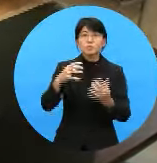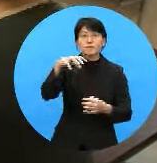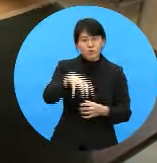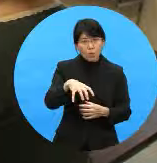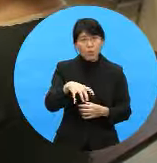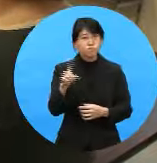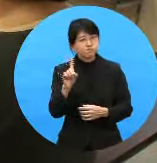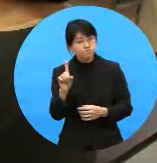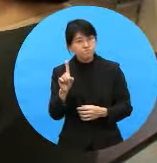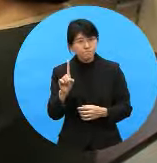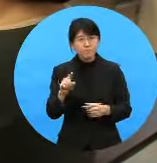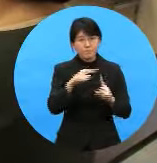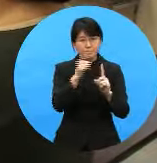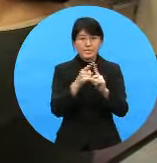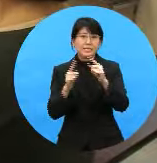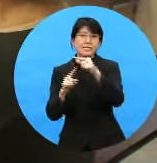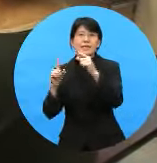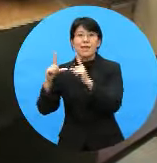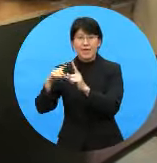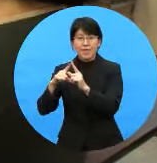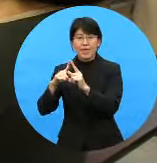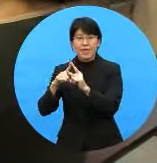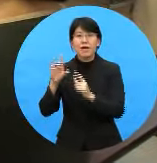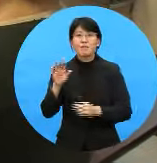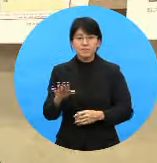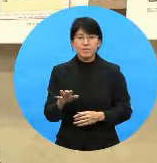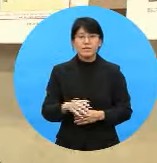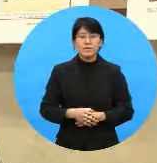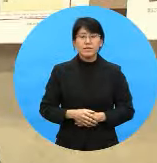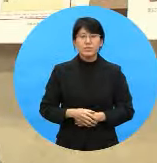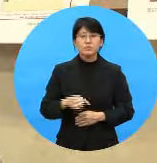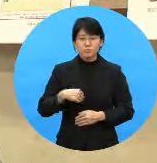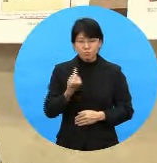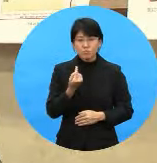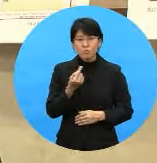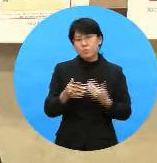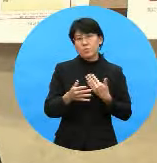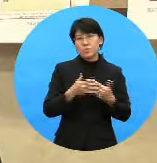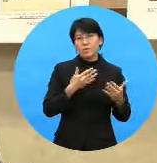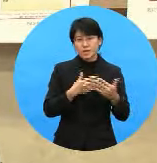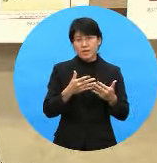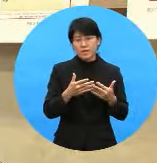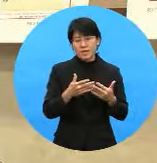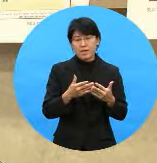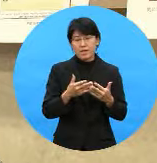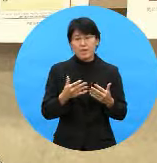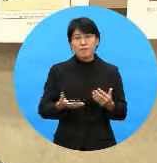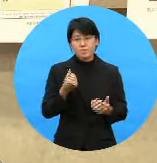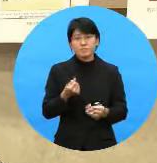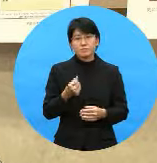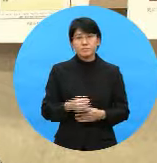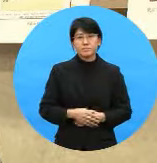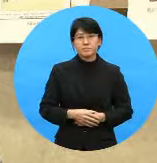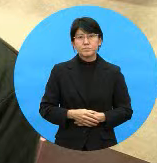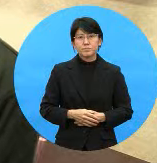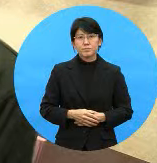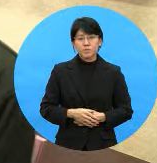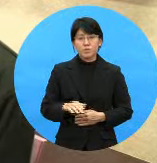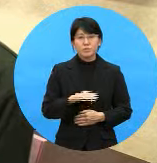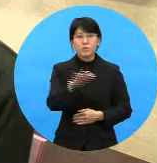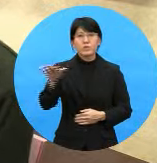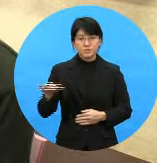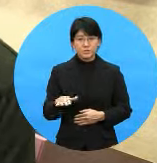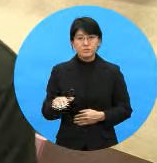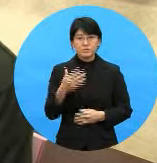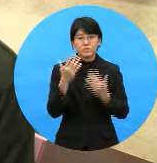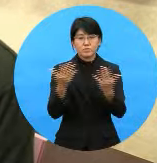どこかなって考えた時に PTA っていうのがあって、自分自身も経験したことだったので、そこの世